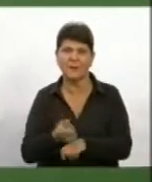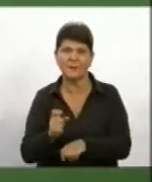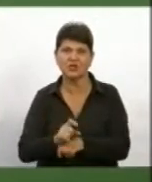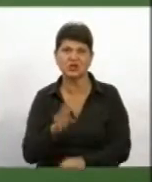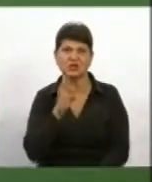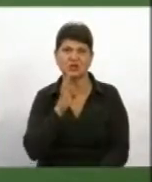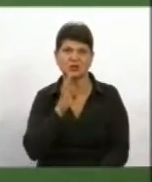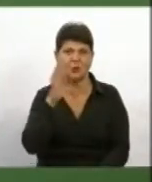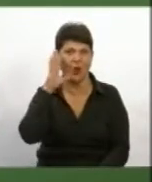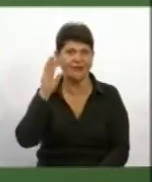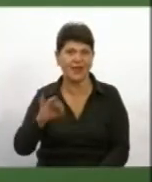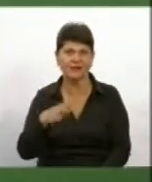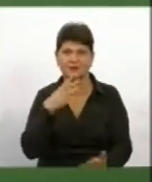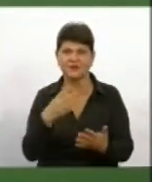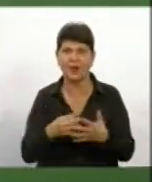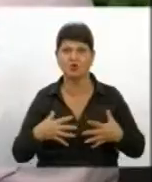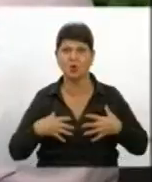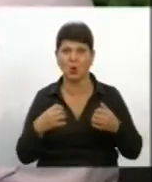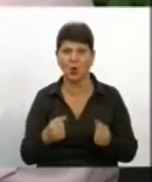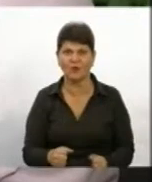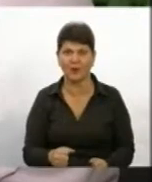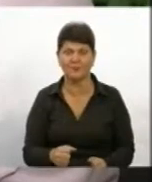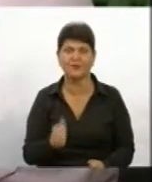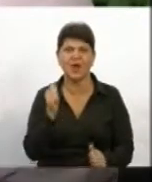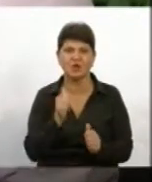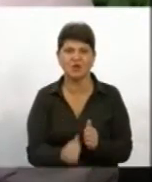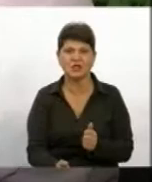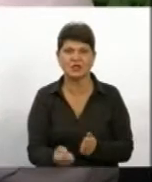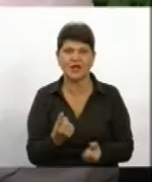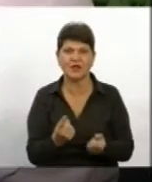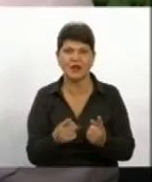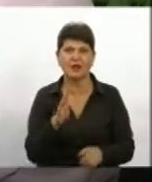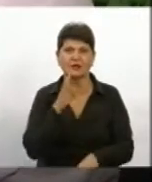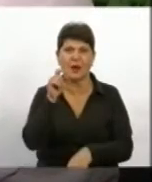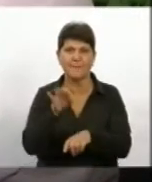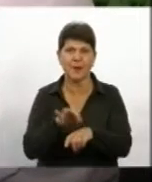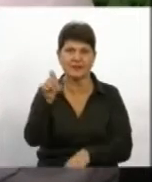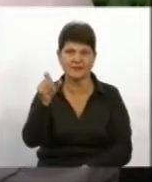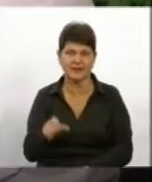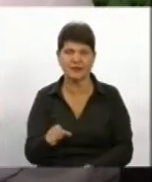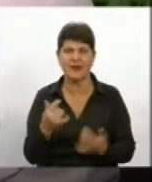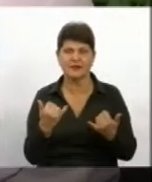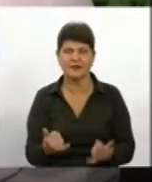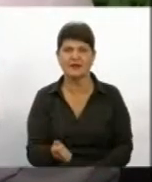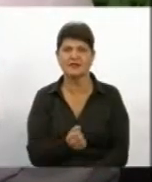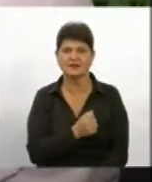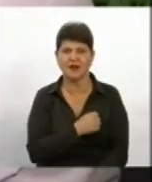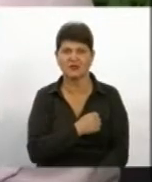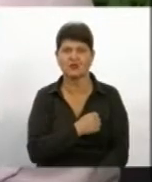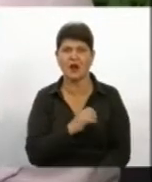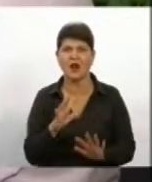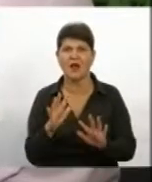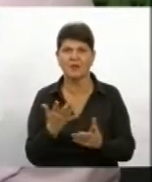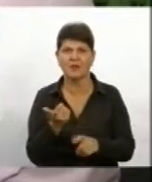жінок нехтує власним здоров'ям. Часто з'являються пацієнтки, зараз, на жаль, цих випадків